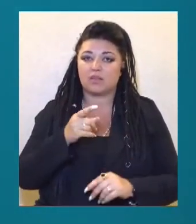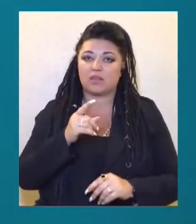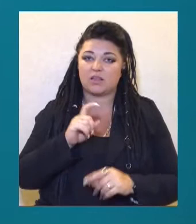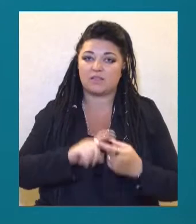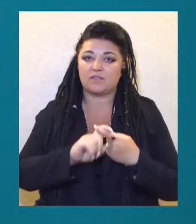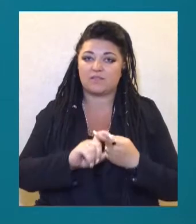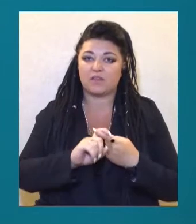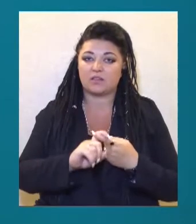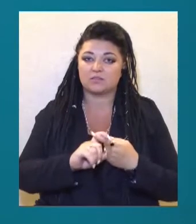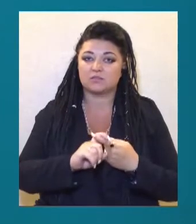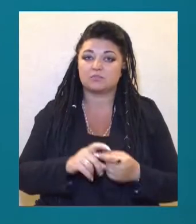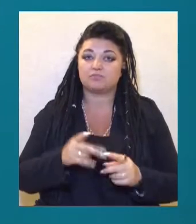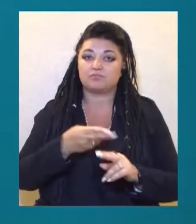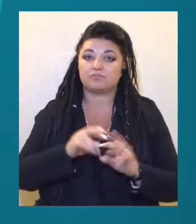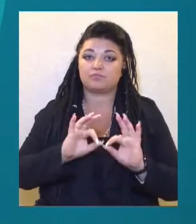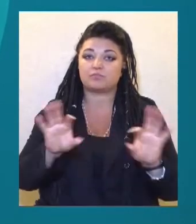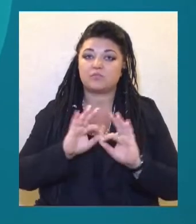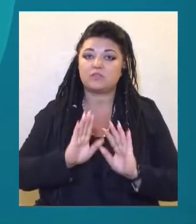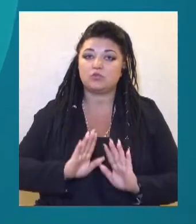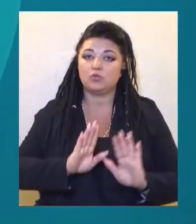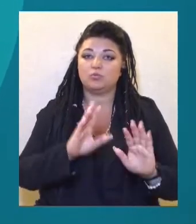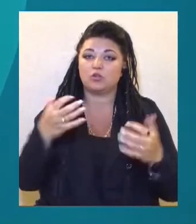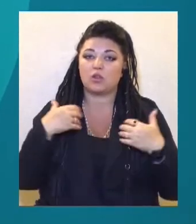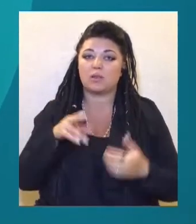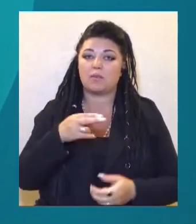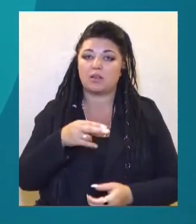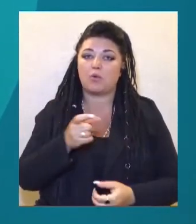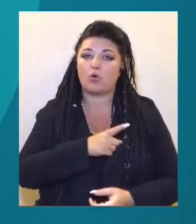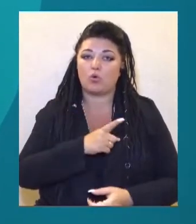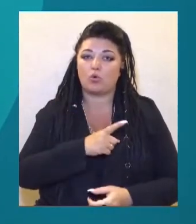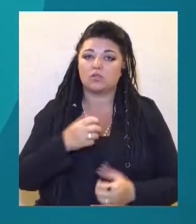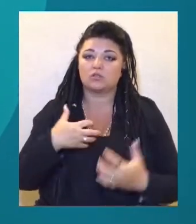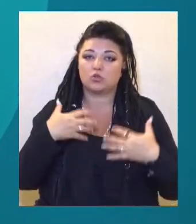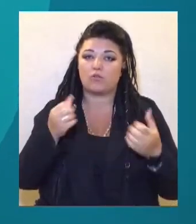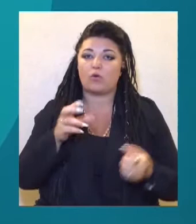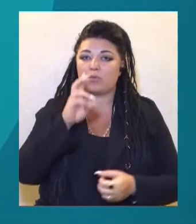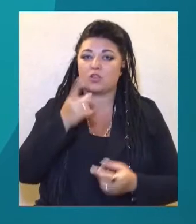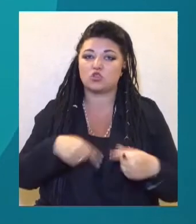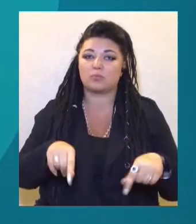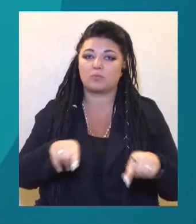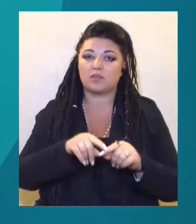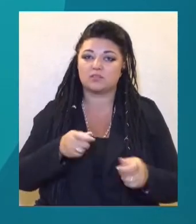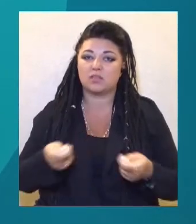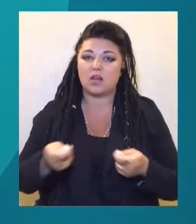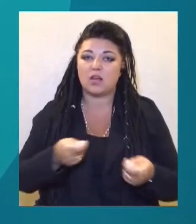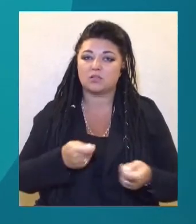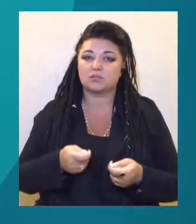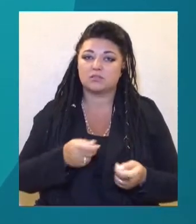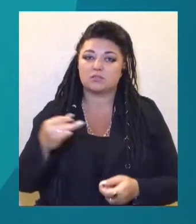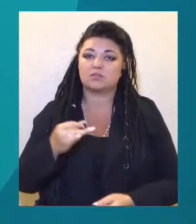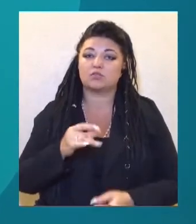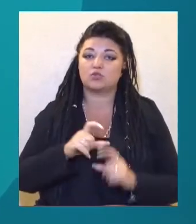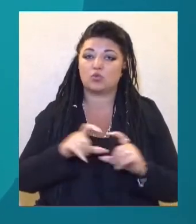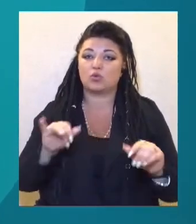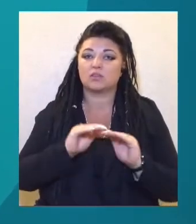області. Про це розповіла заступниця начальника департаменту охорони здоров'я облдержадміністрації Оксана Рокунець-Сорочан. Школи та дитячі